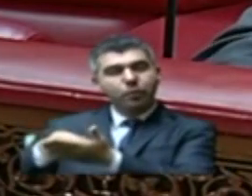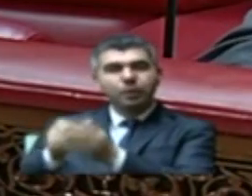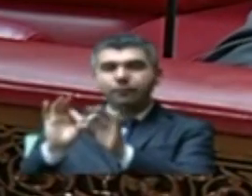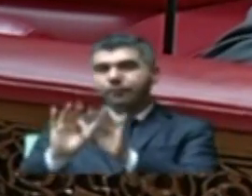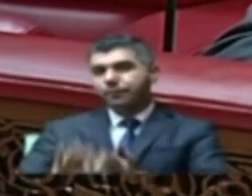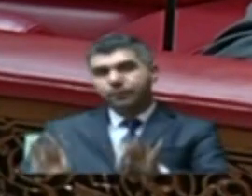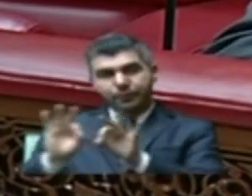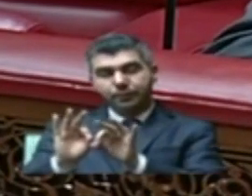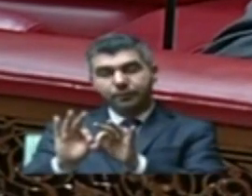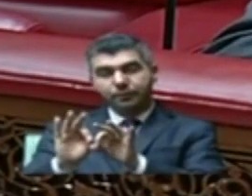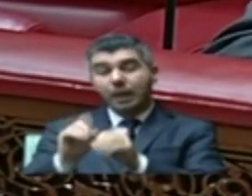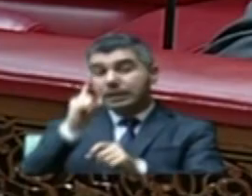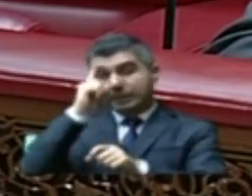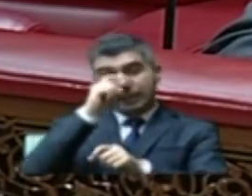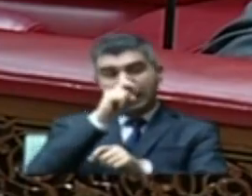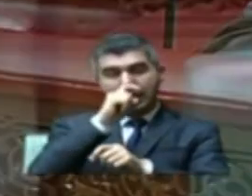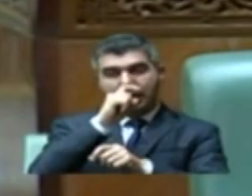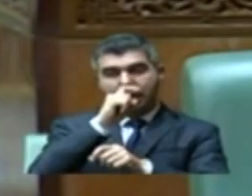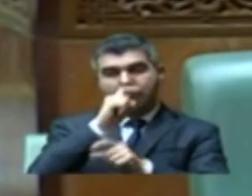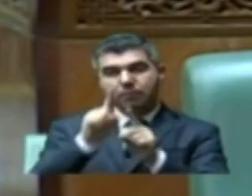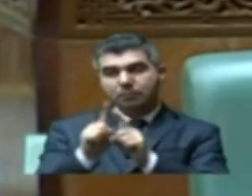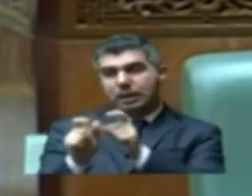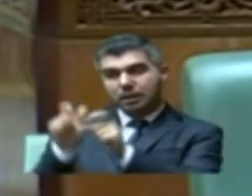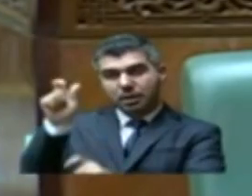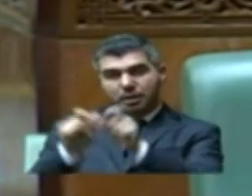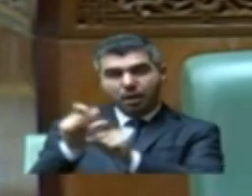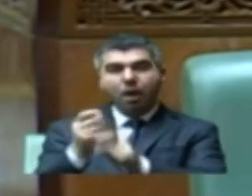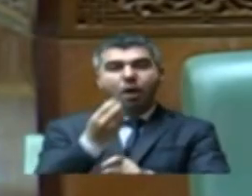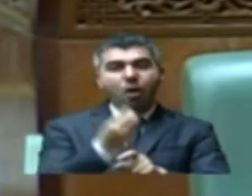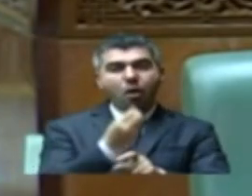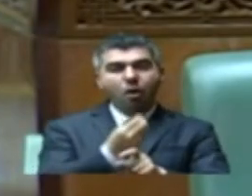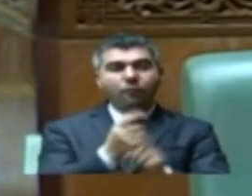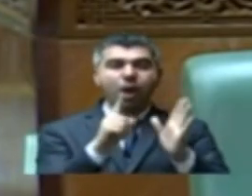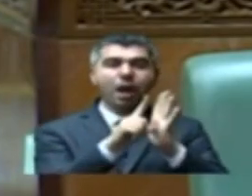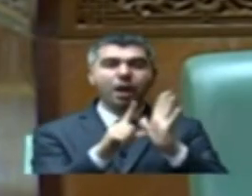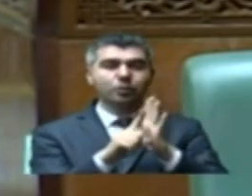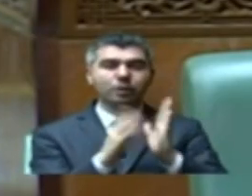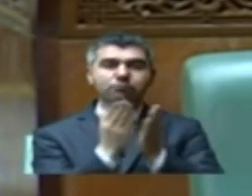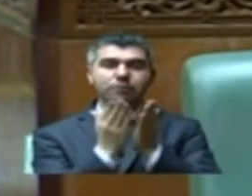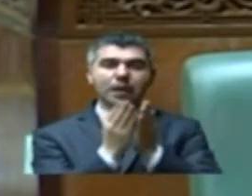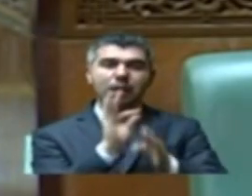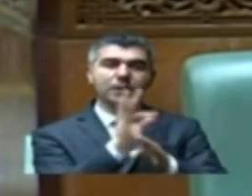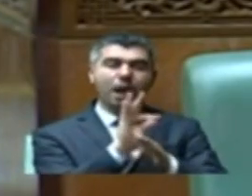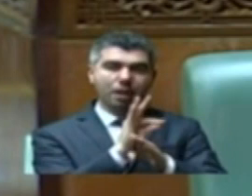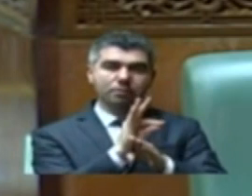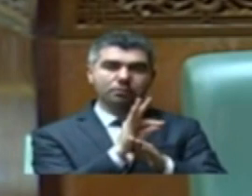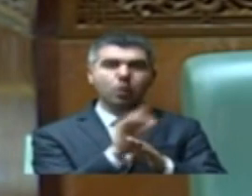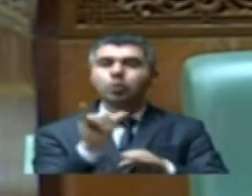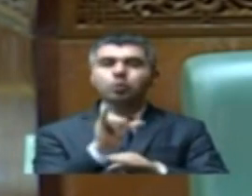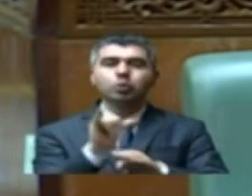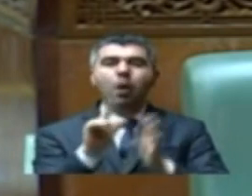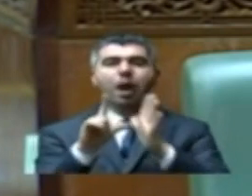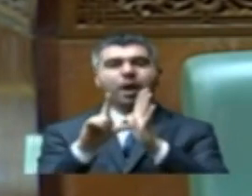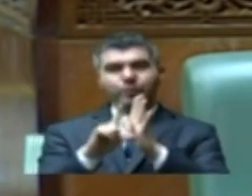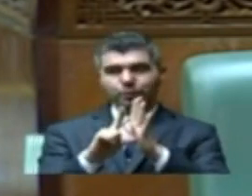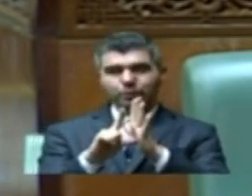سيد الوزير تمكن في حرمان هؤلاء الأطفال من حق تمدرس، فما هي الوسائل القانونية التي